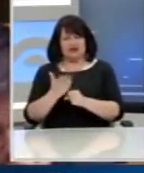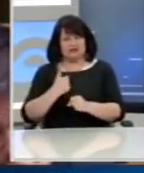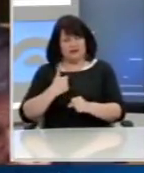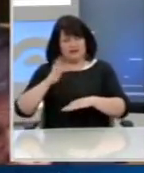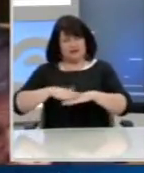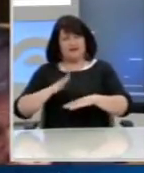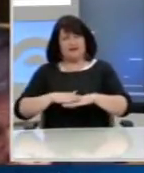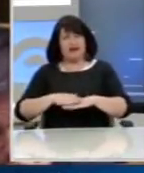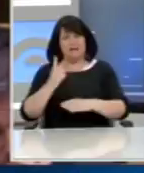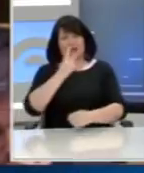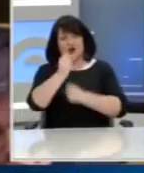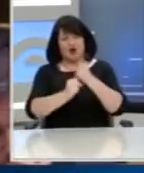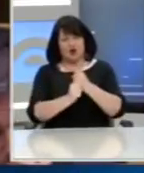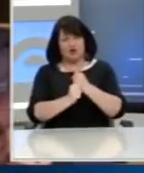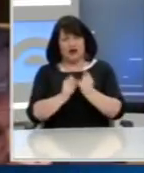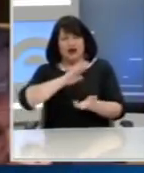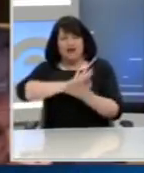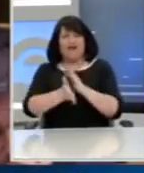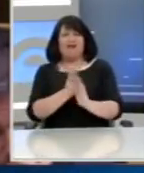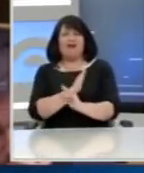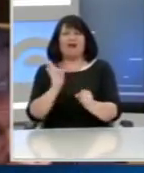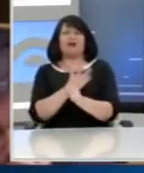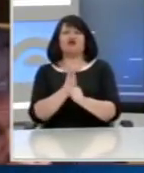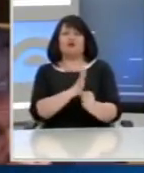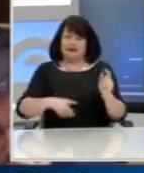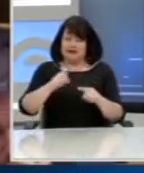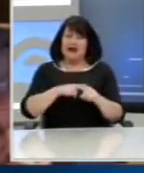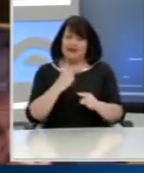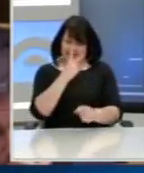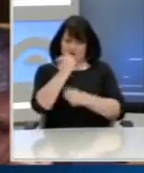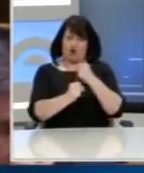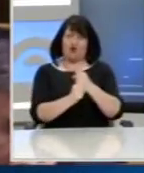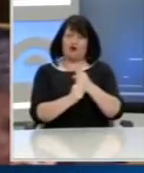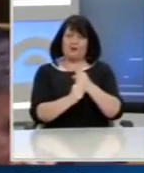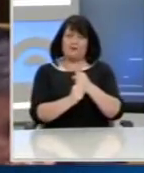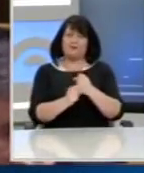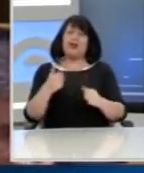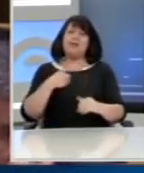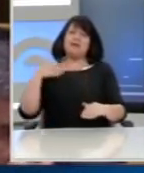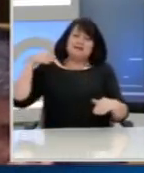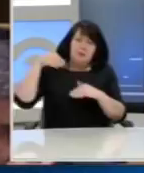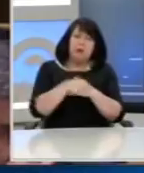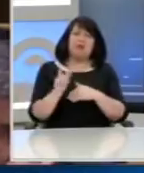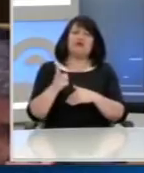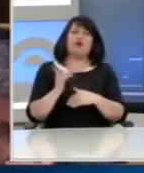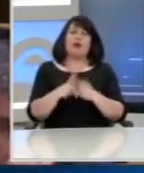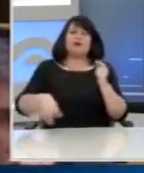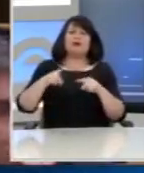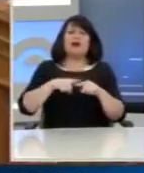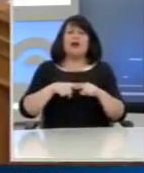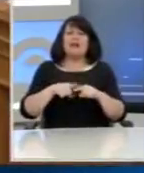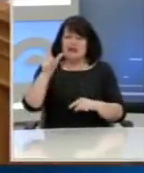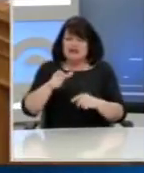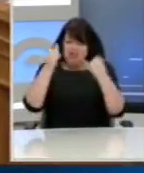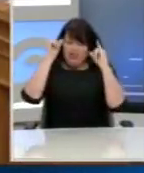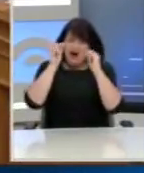τα τελευταία 2 χρόνια, λες και ο ΣΥΡΙΖΑ οδήγησε τη χώρα στη χρεοκοπία? Είχατε το